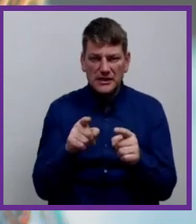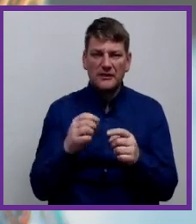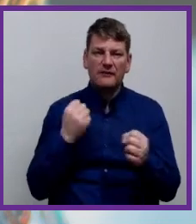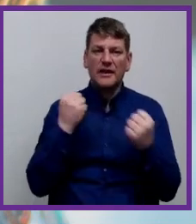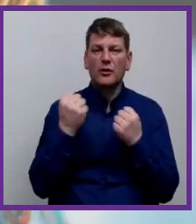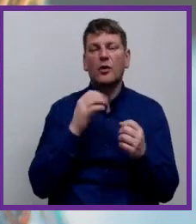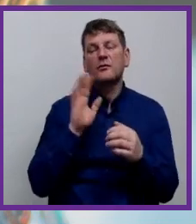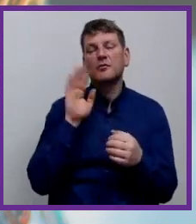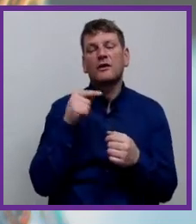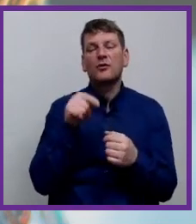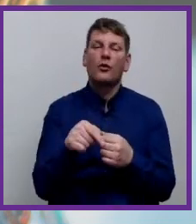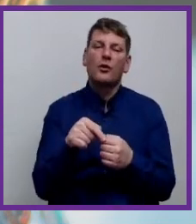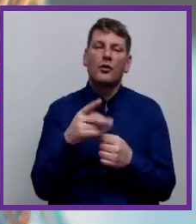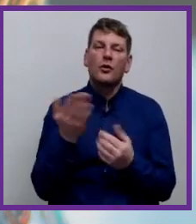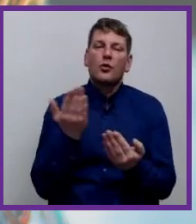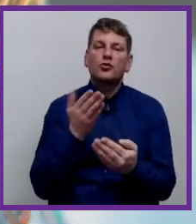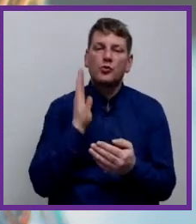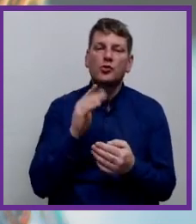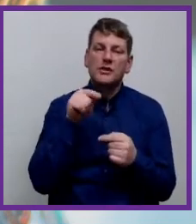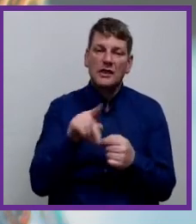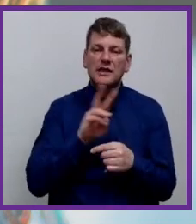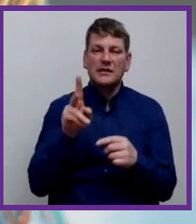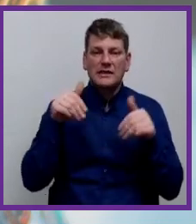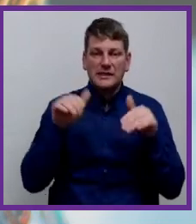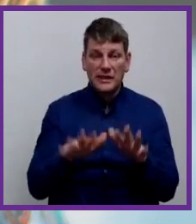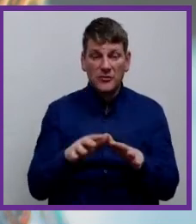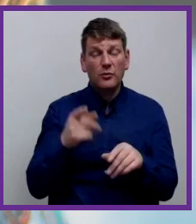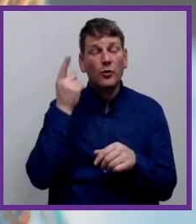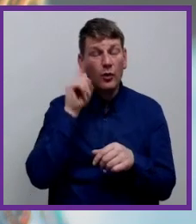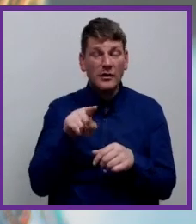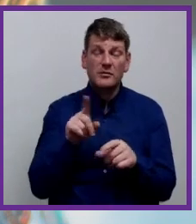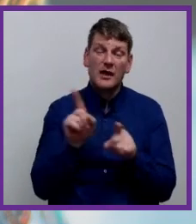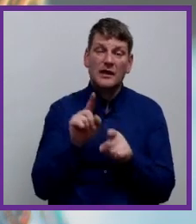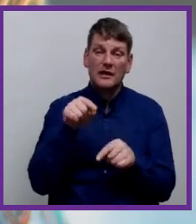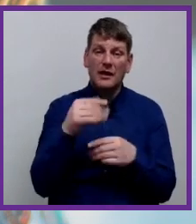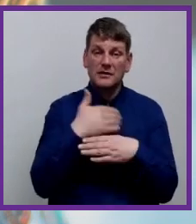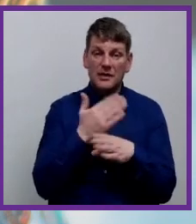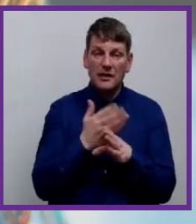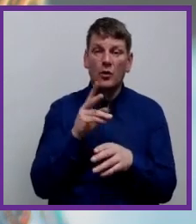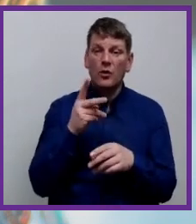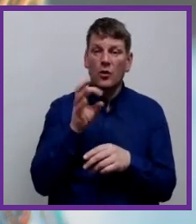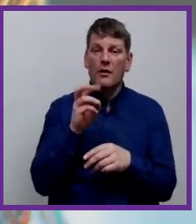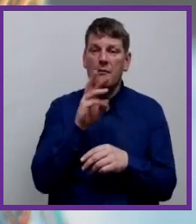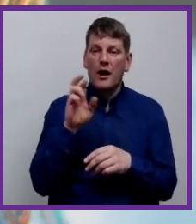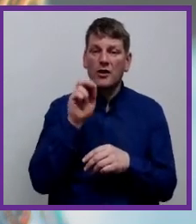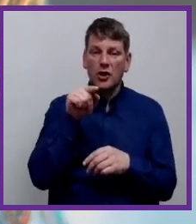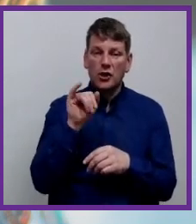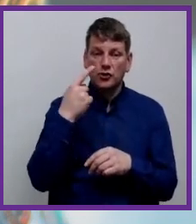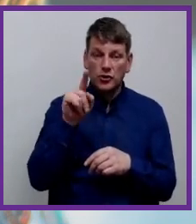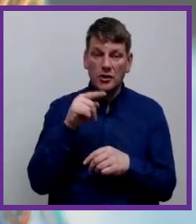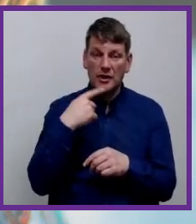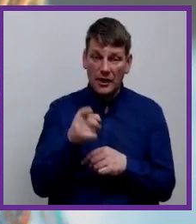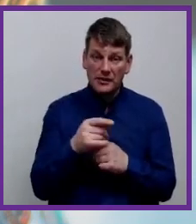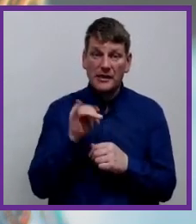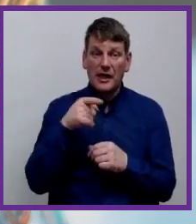par to, kurš būs tas, kurš izlems un tā. Protams, arī tas varbūt daļai, ko Mārtiņš teica, ka, nu, ja tas ir tā